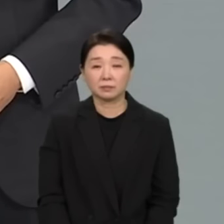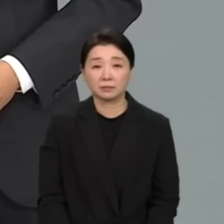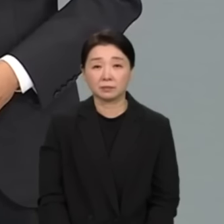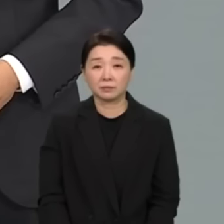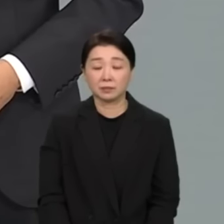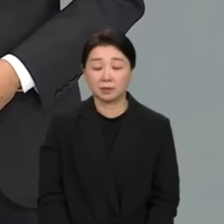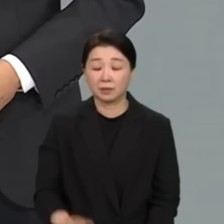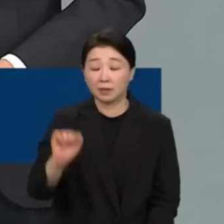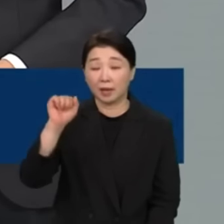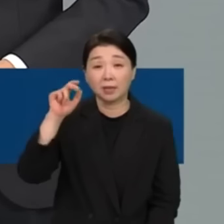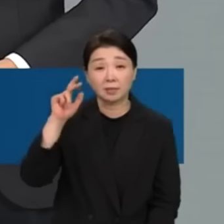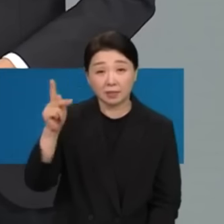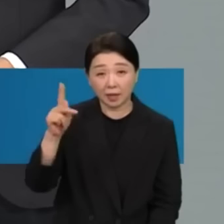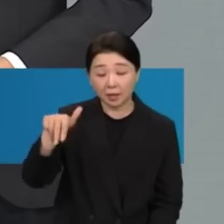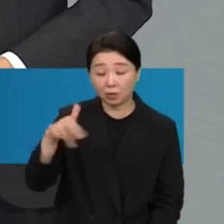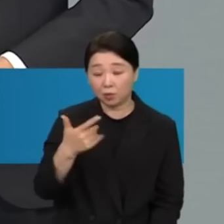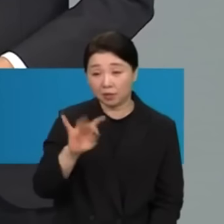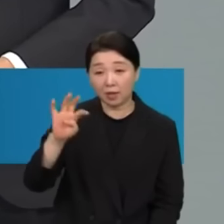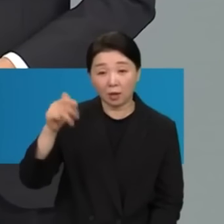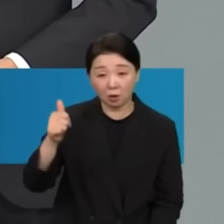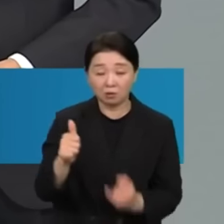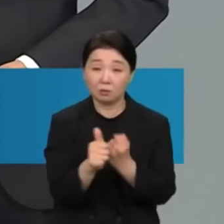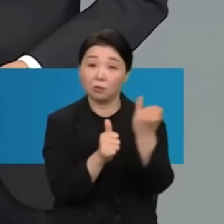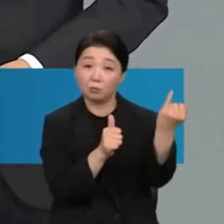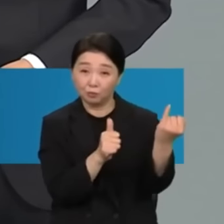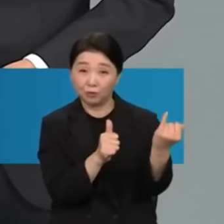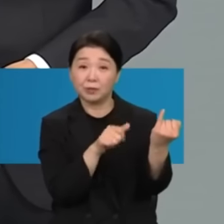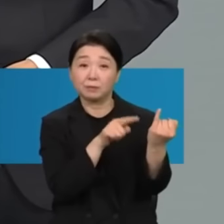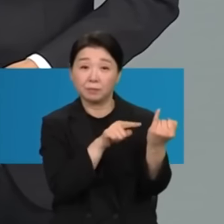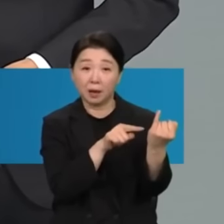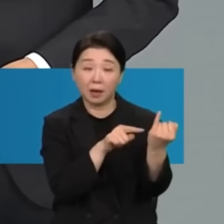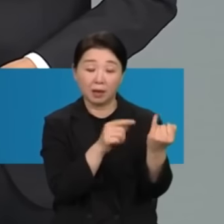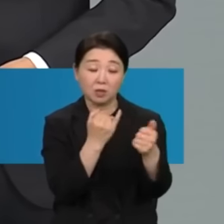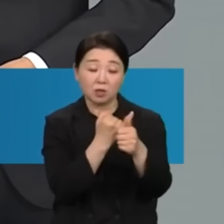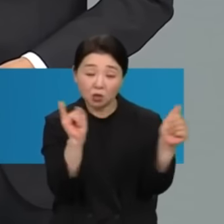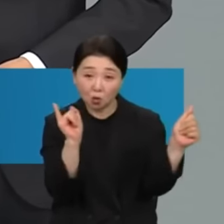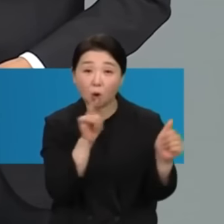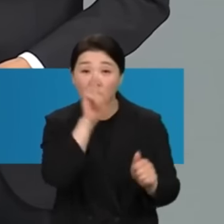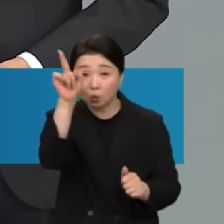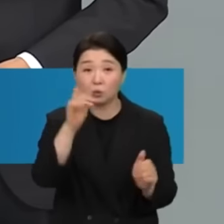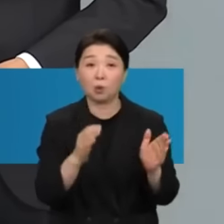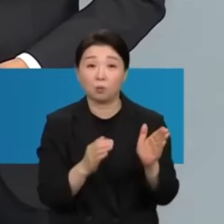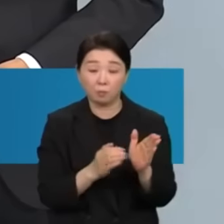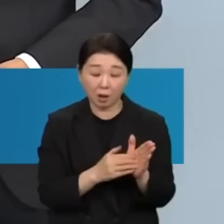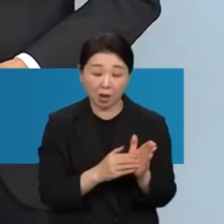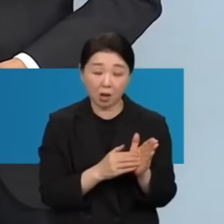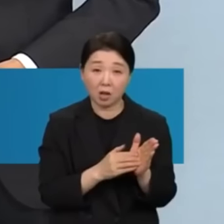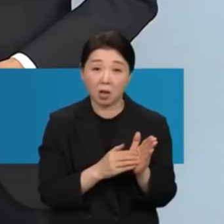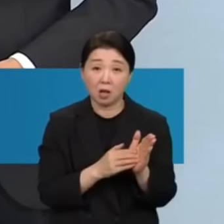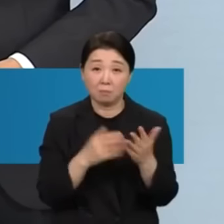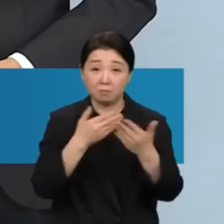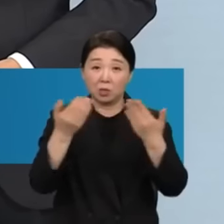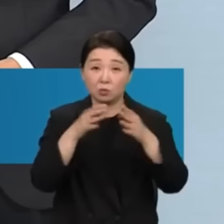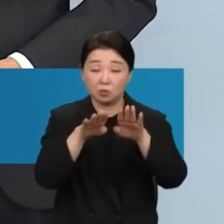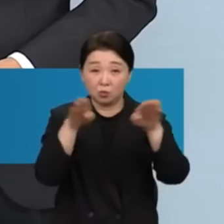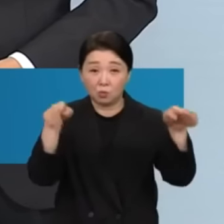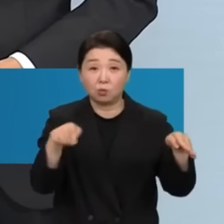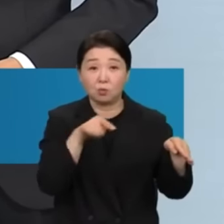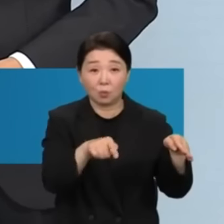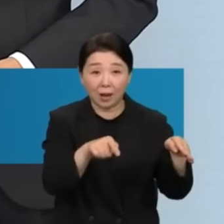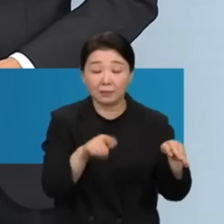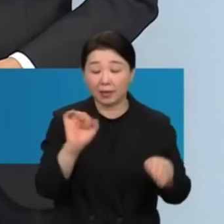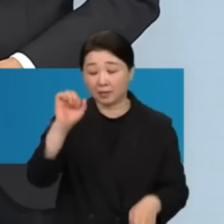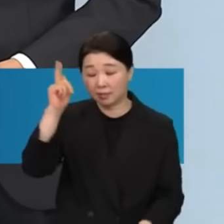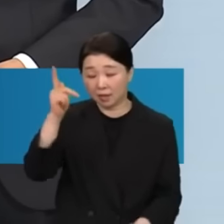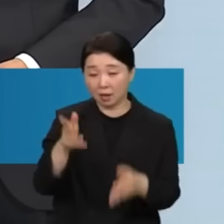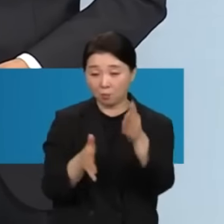최태원 SK그룹 회장과 노소영 관장은 이혼 소송과 함께 노관장의 미술관 아트센터 나비가 SK본사